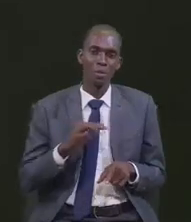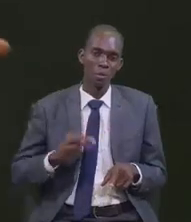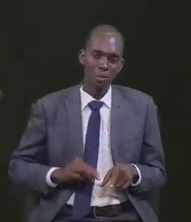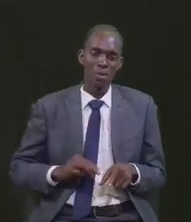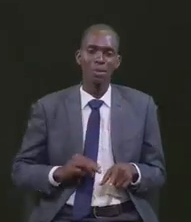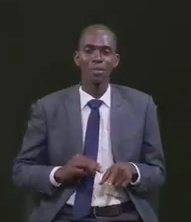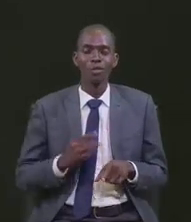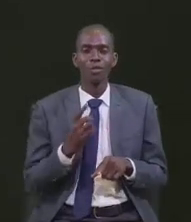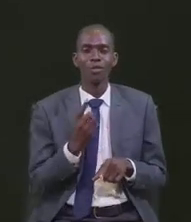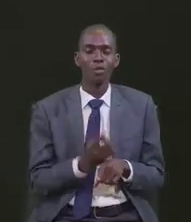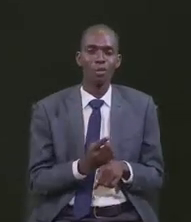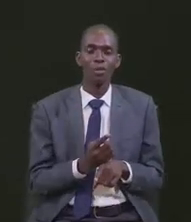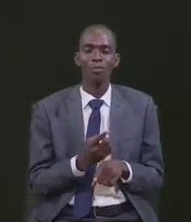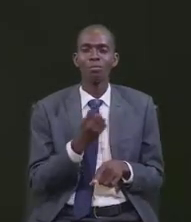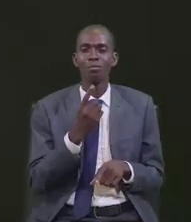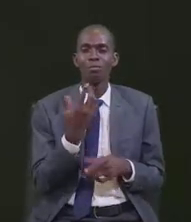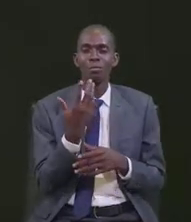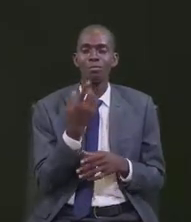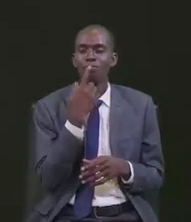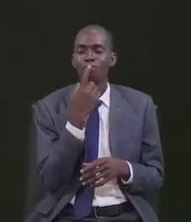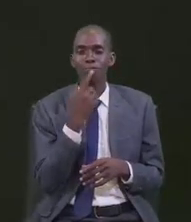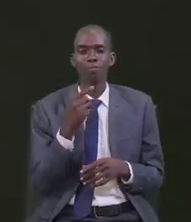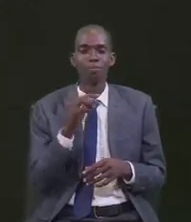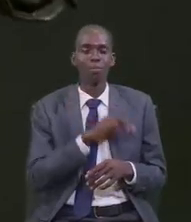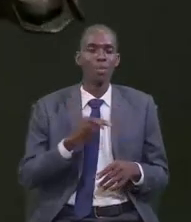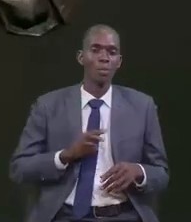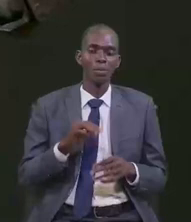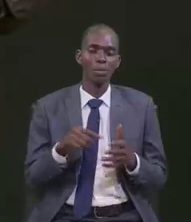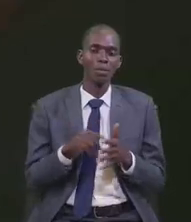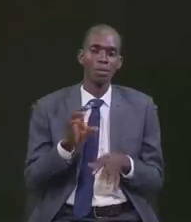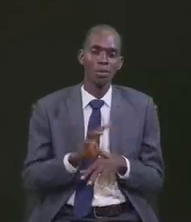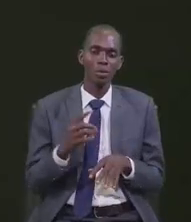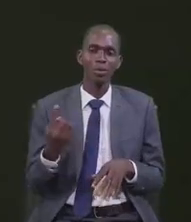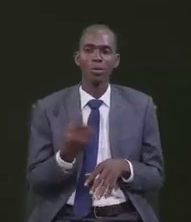comme une personne, un membre de la vie